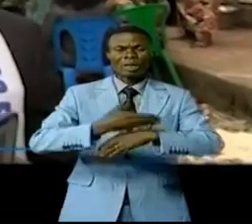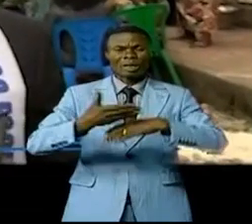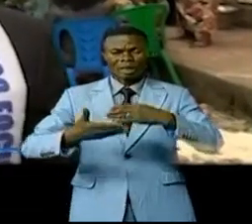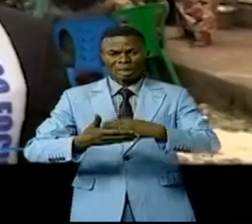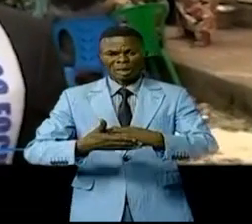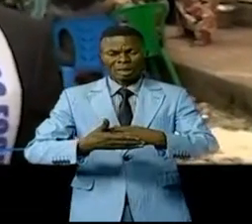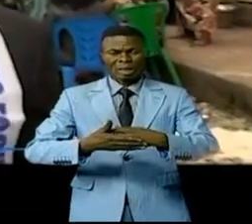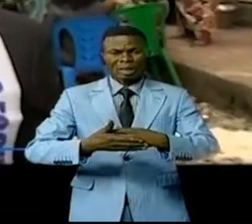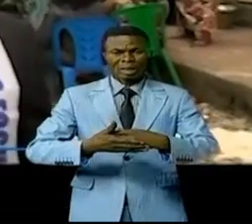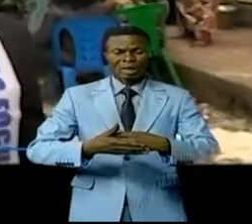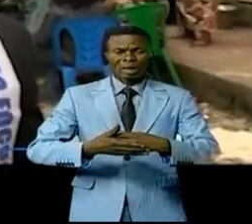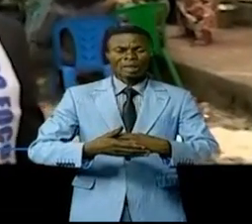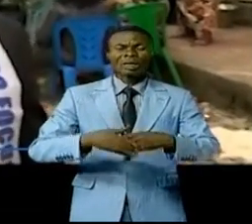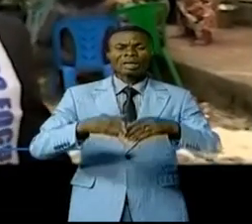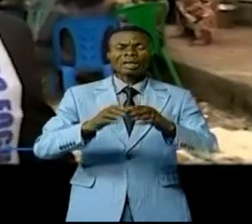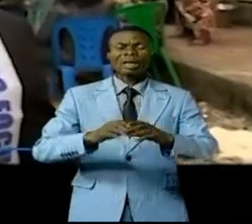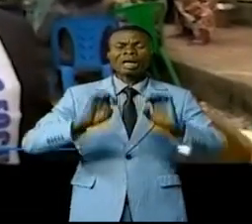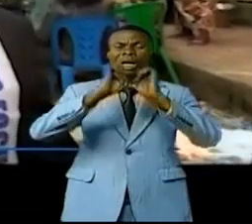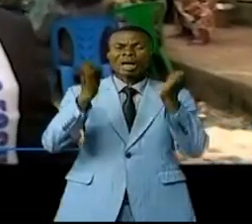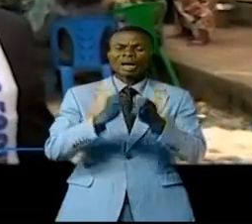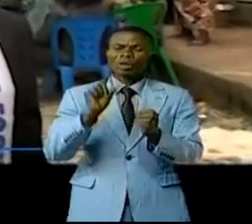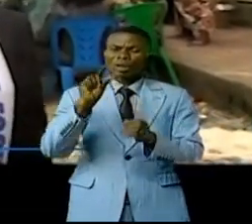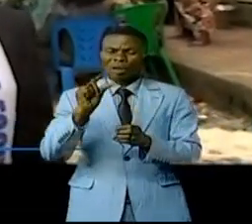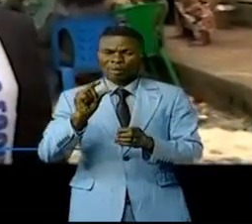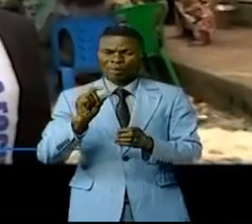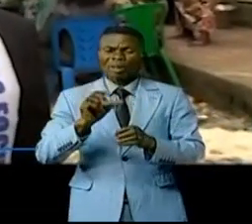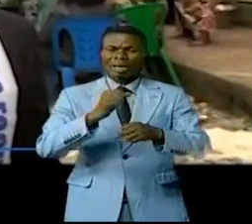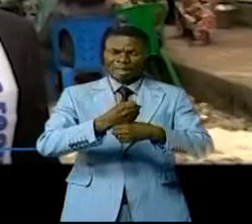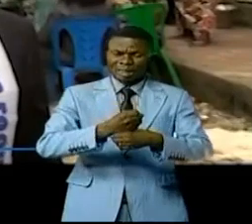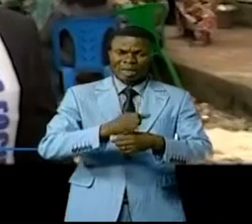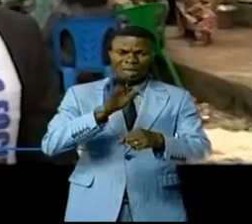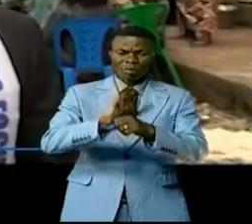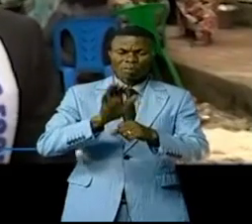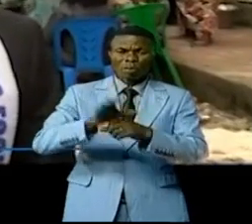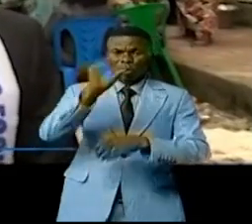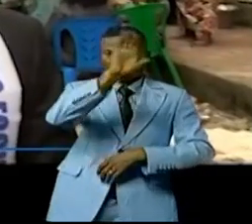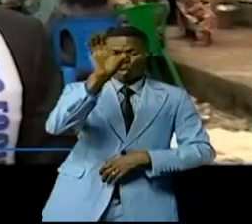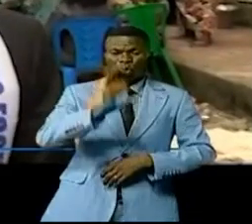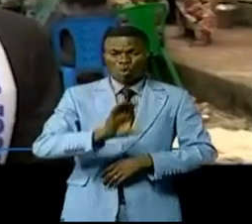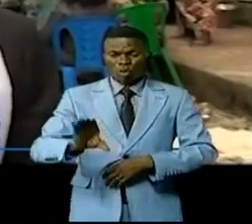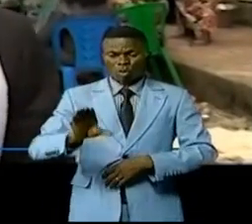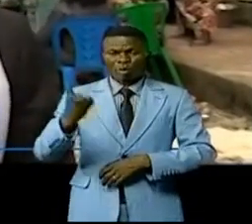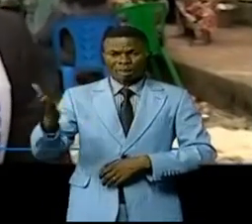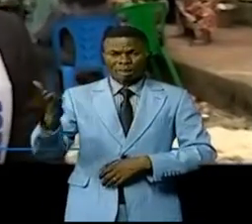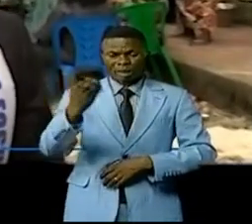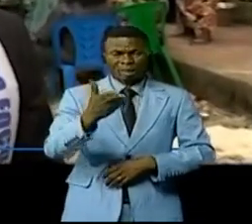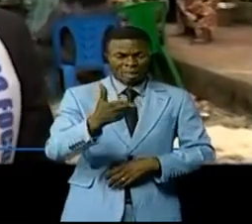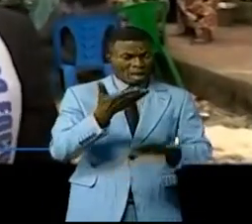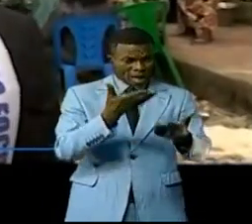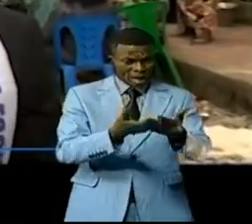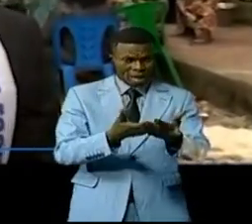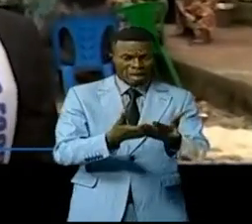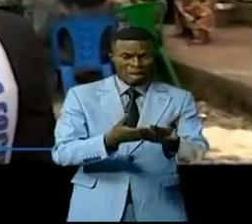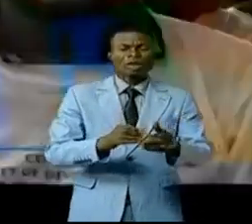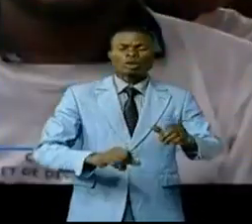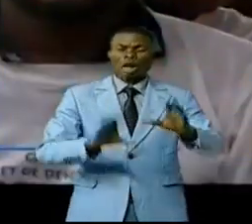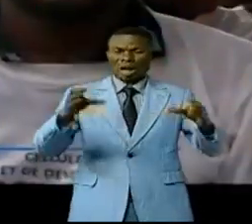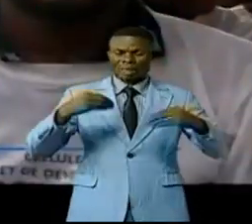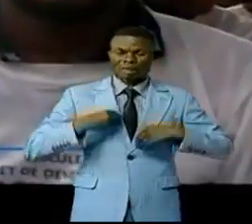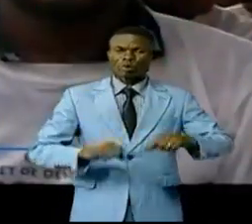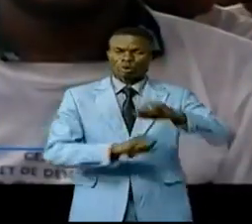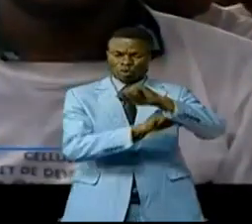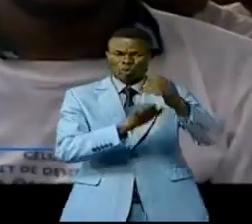des mini-entreprises qu'ils vont installer dans les différentes communes, je pense que de ce côté-là, nous allons les accompagner.